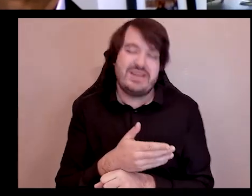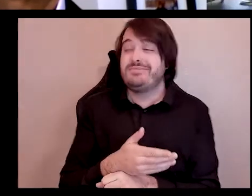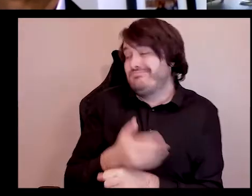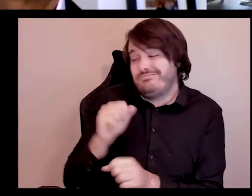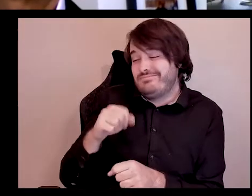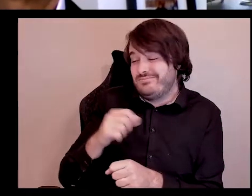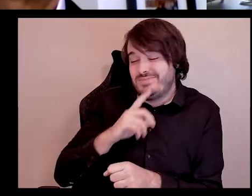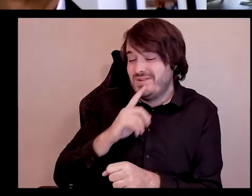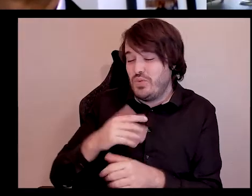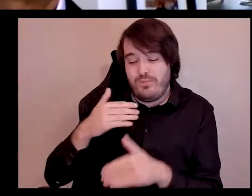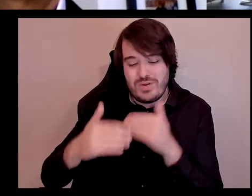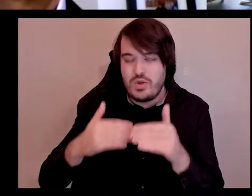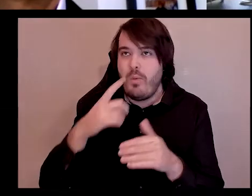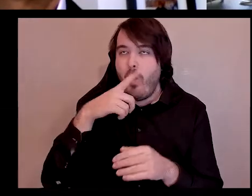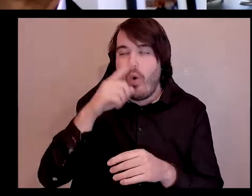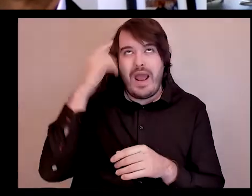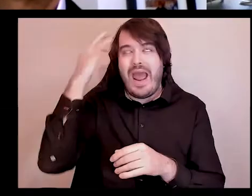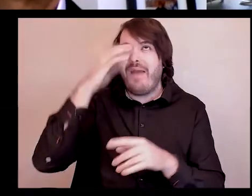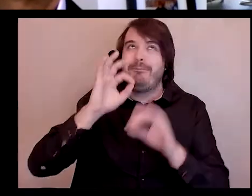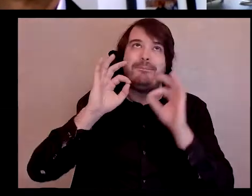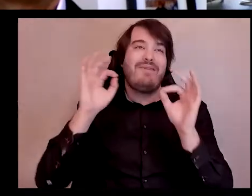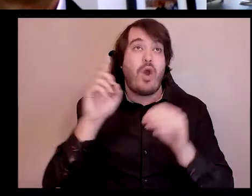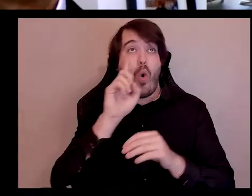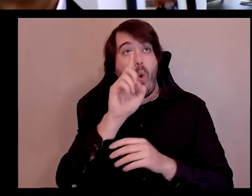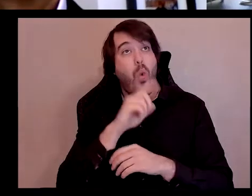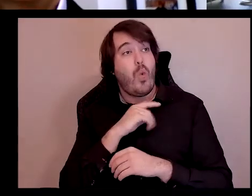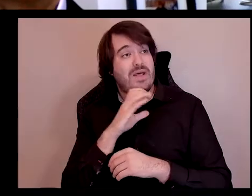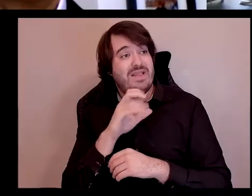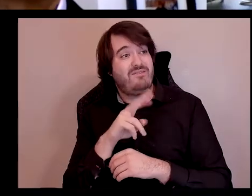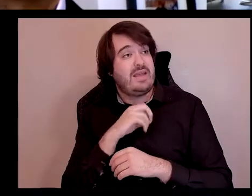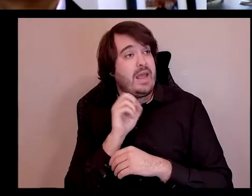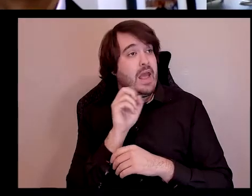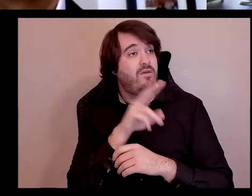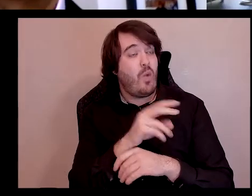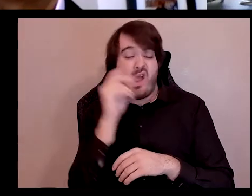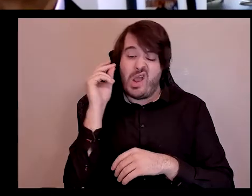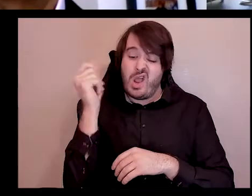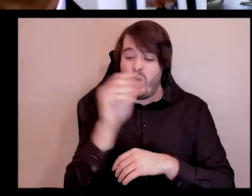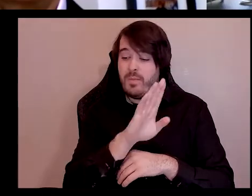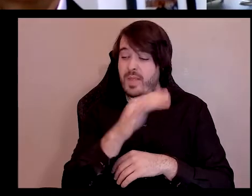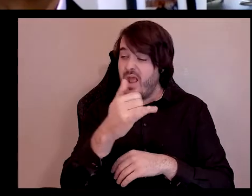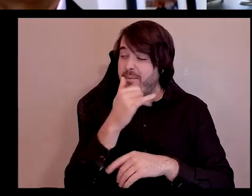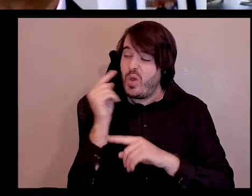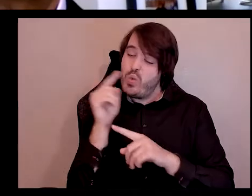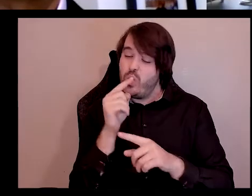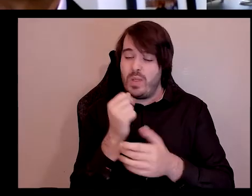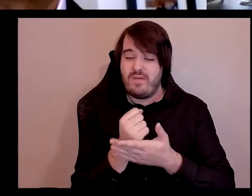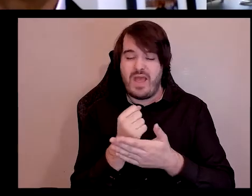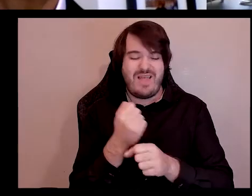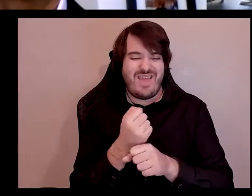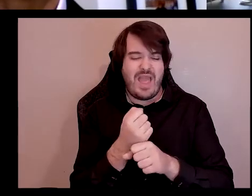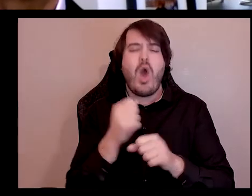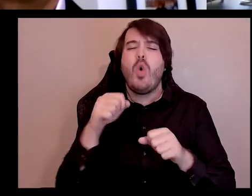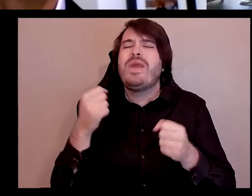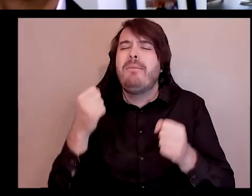faire quelques demandes avant de pouvoir trouver chaussure à son pied. Ben, c'est un processus, indéniablement. Ce serait utopique de penser que je vais expédier